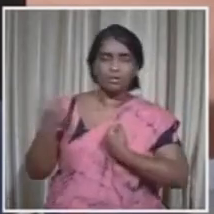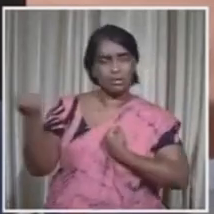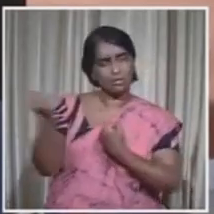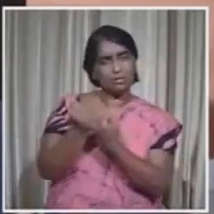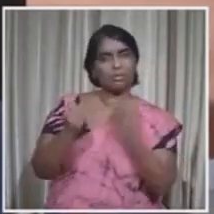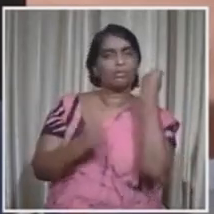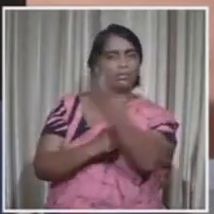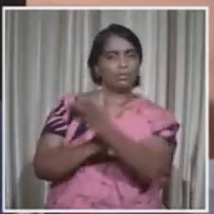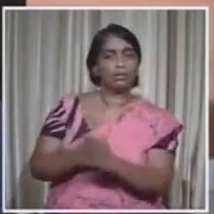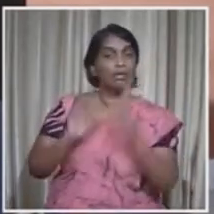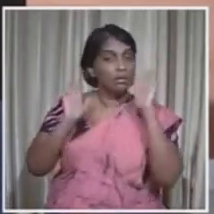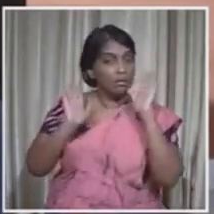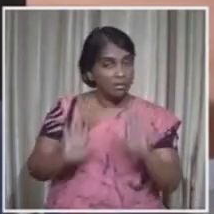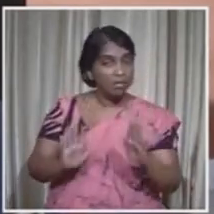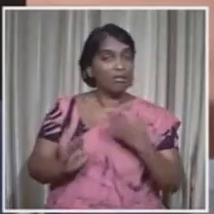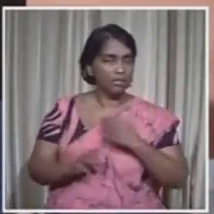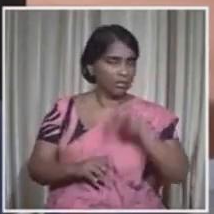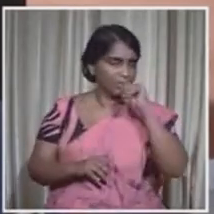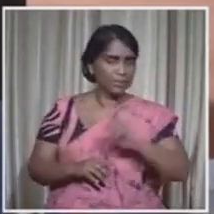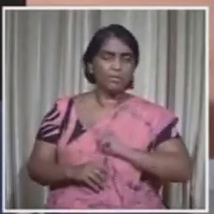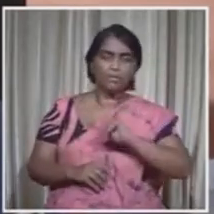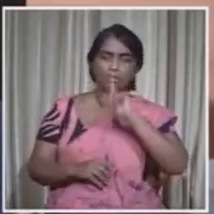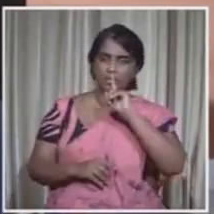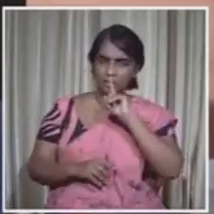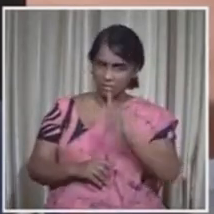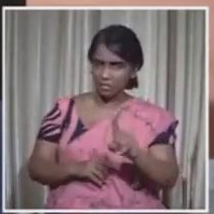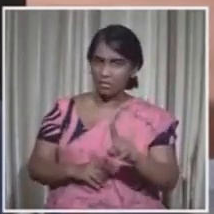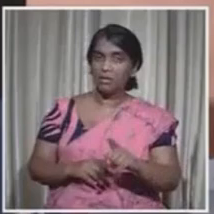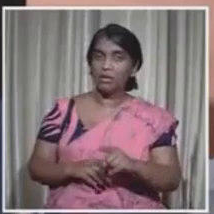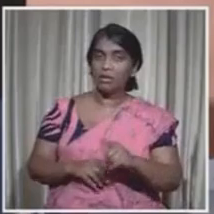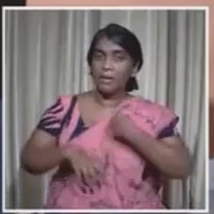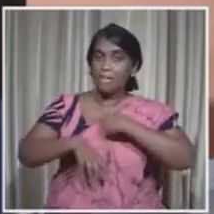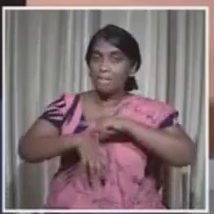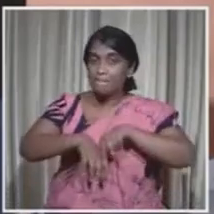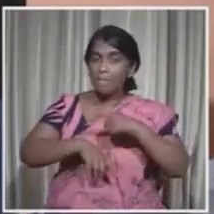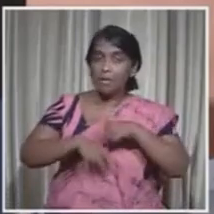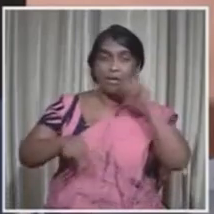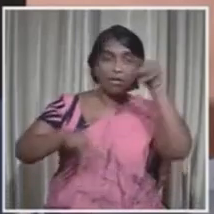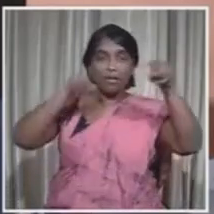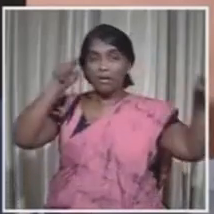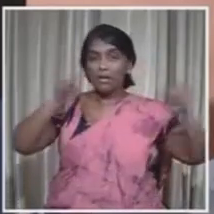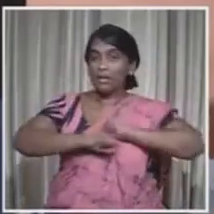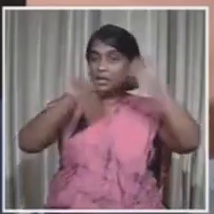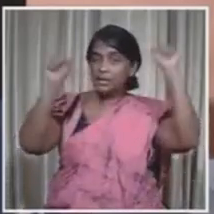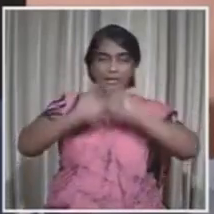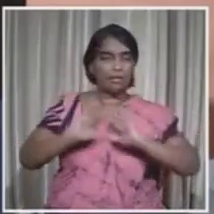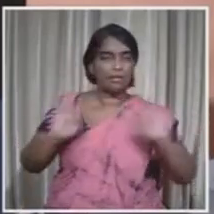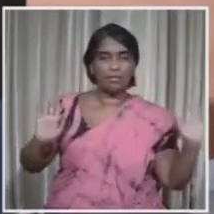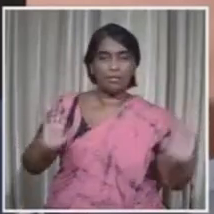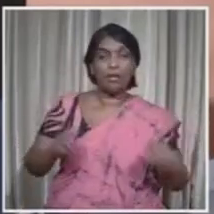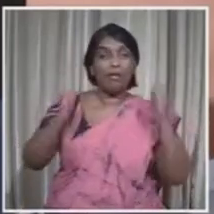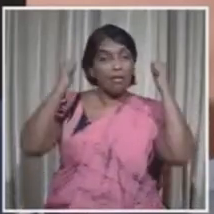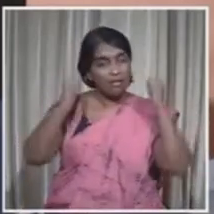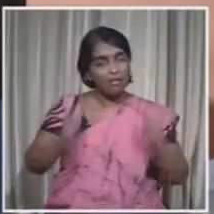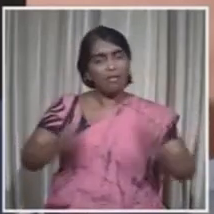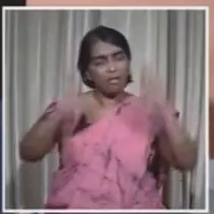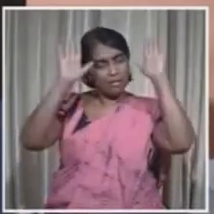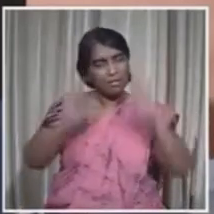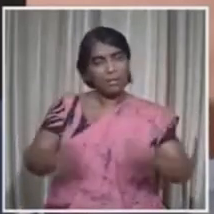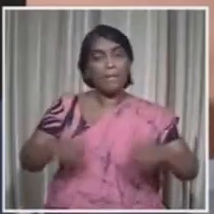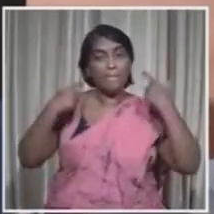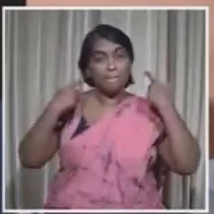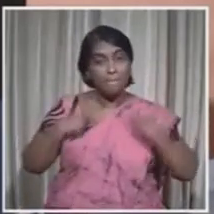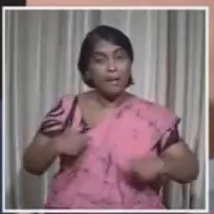දෙන්නම්. හැබැයි මම එකම එක දේ ඉල්ලන්නේ ගිහිල්ලා පැයෙන් පැයට අතන මෙතන උද්ඝෝෂණ කරන්නේ නැතුව වාඩි වෙලා ඉන්න රාජපක්ෂ මහත්තයා